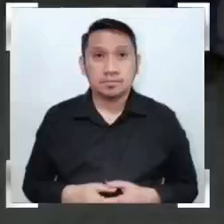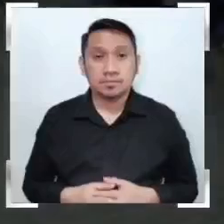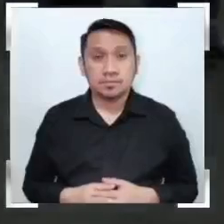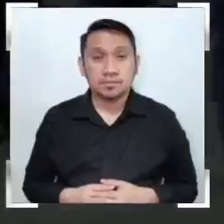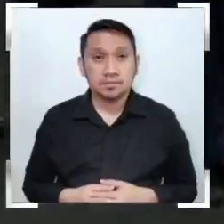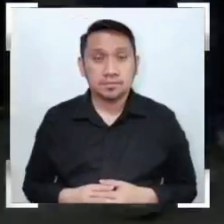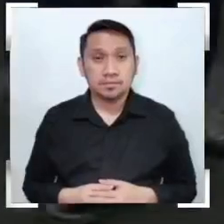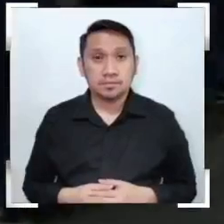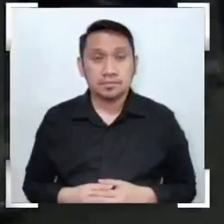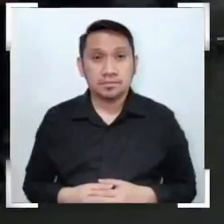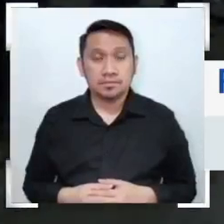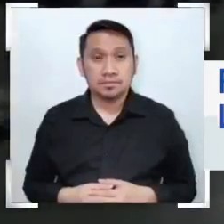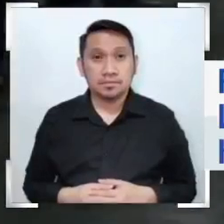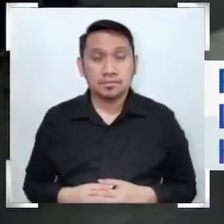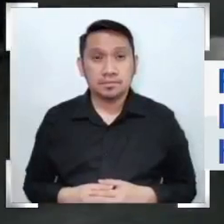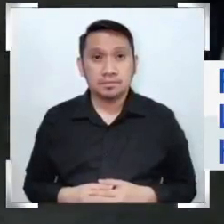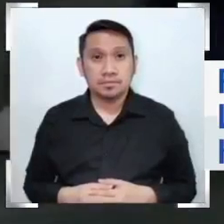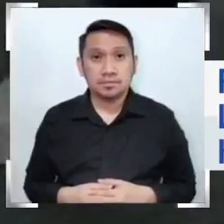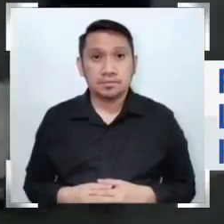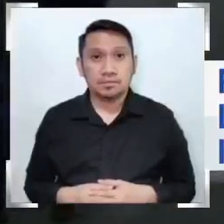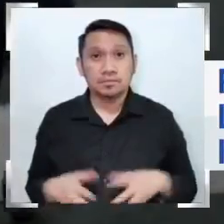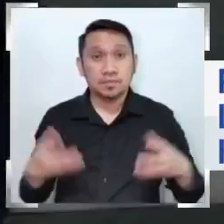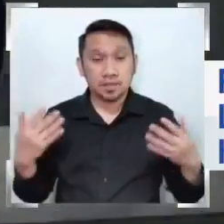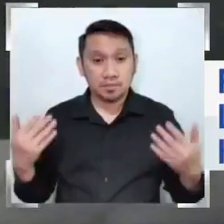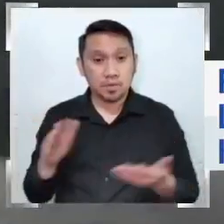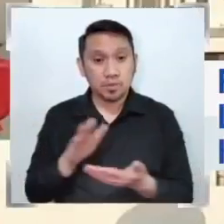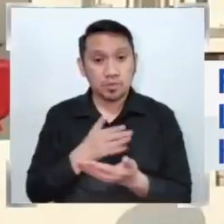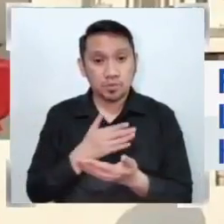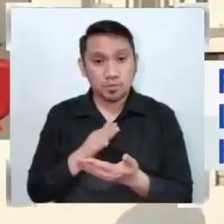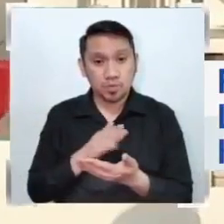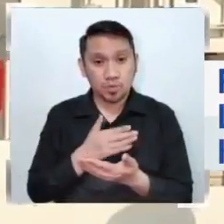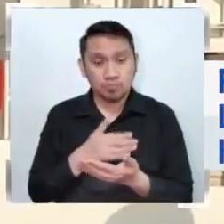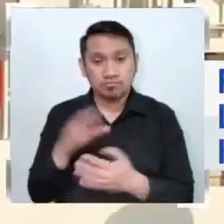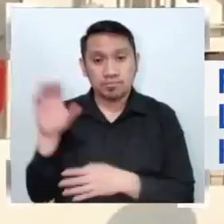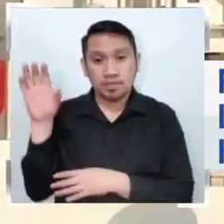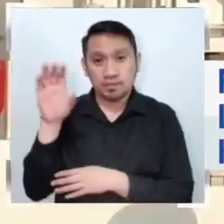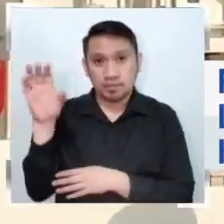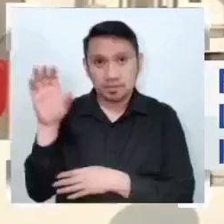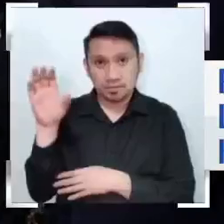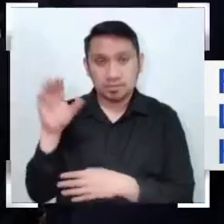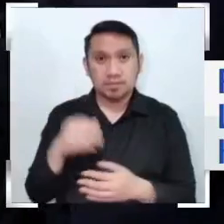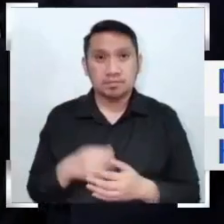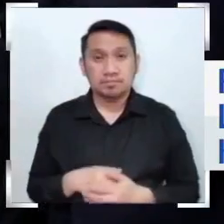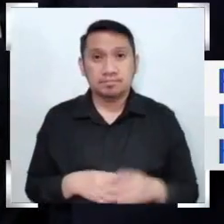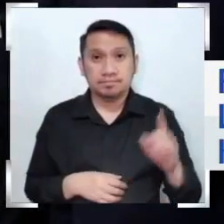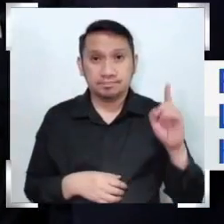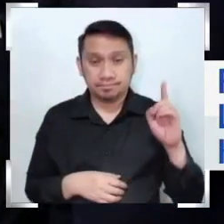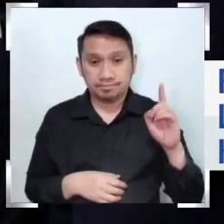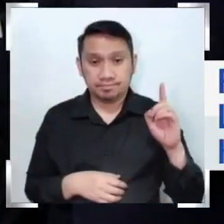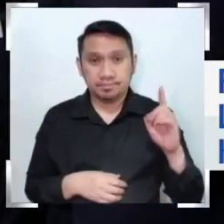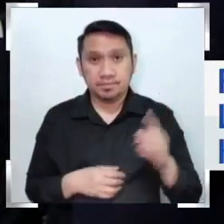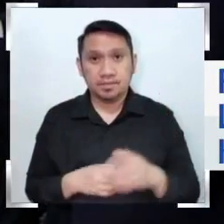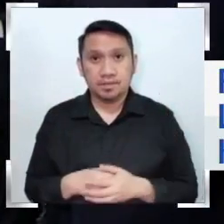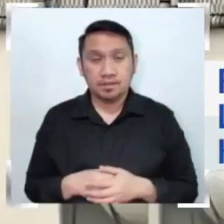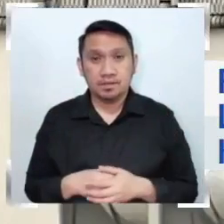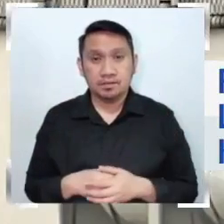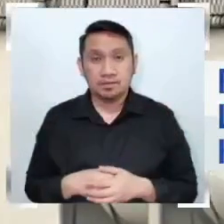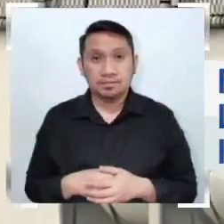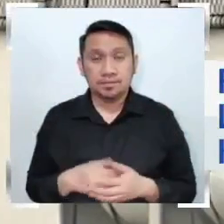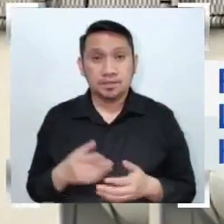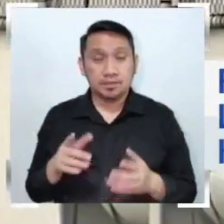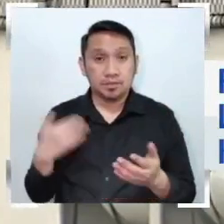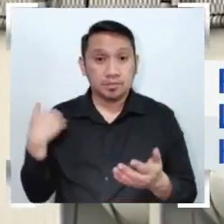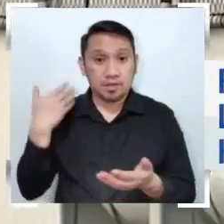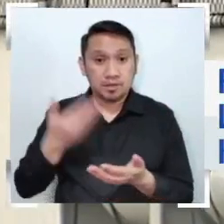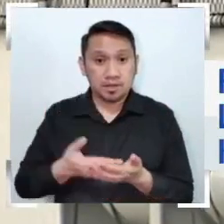Mga kantang pamasko ang isinalubong sa mga crew at opisyal ng BRP Gabriela Silang nang dumating sa Port of Manila kanina.